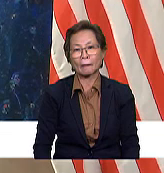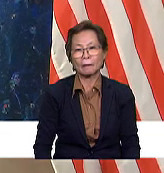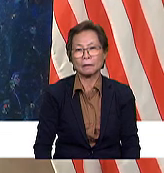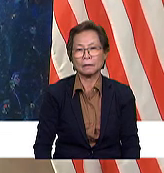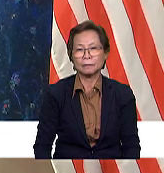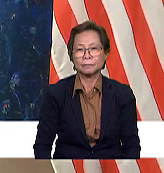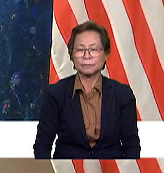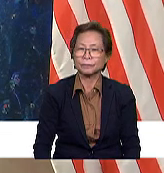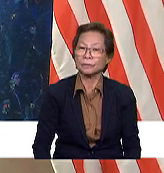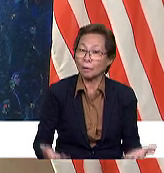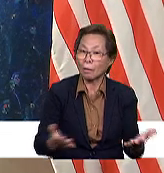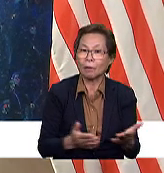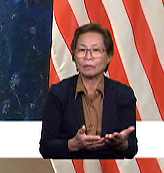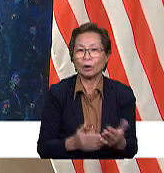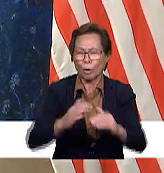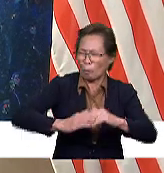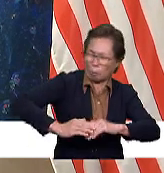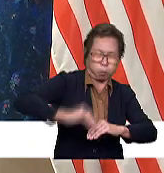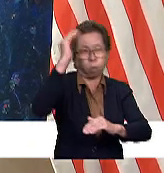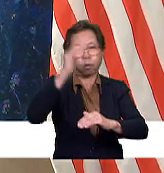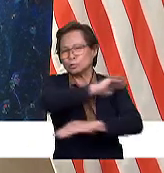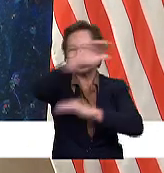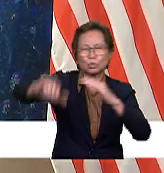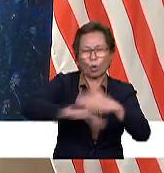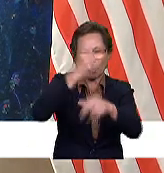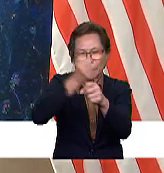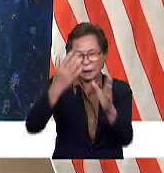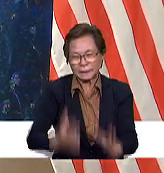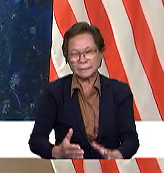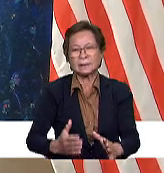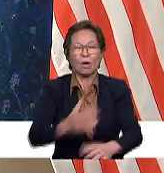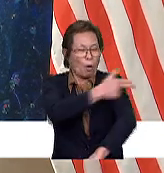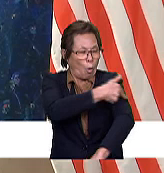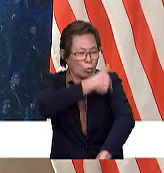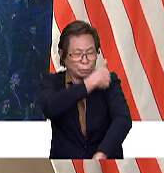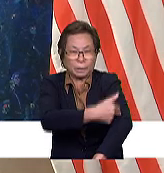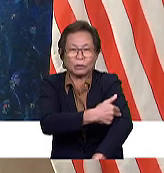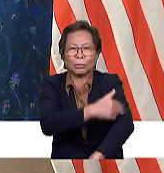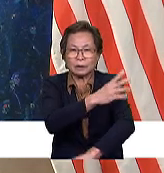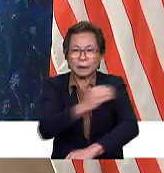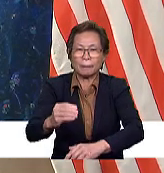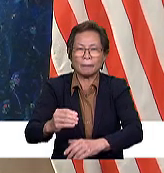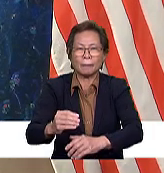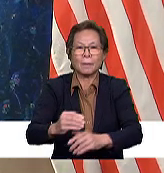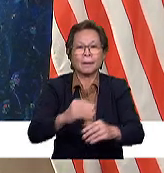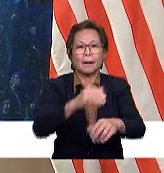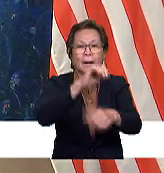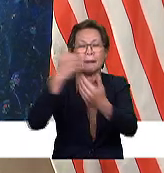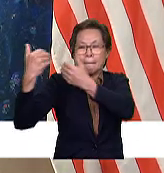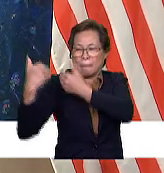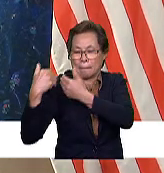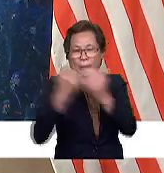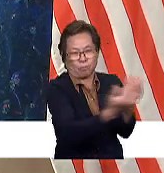merujuk puzzle mengoptimalkan seluruh tenaga Keja kesehatan dan panen flatliners